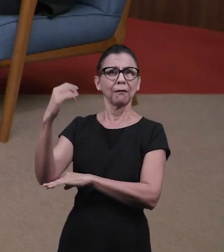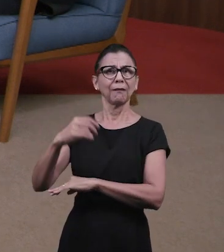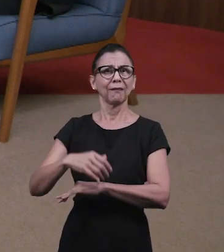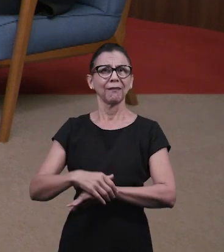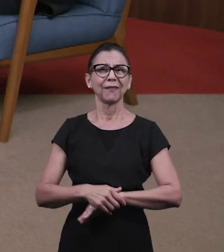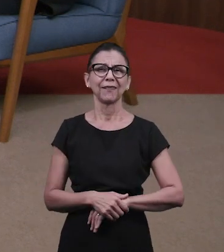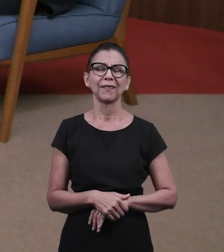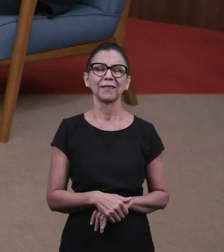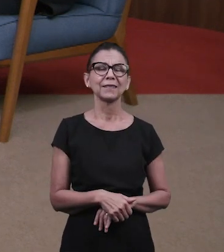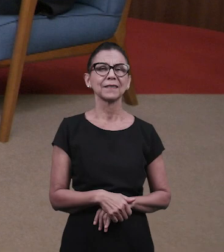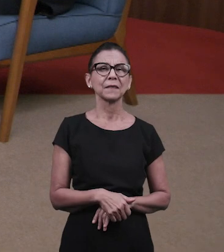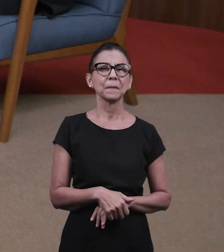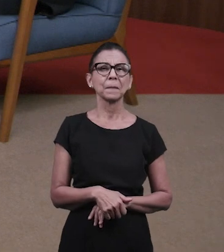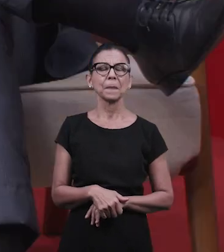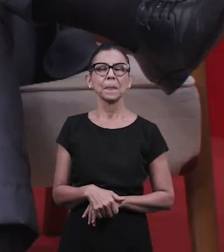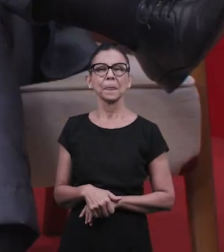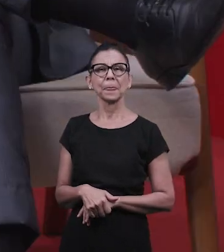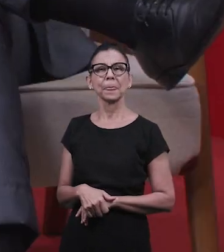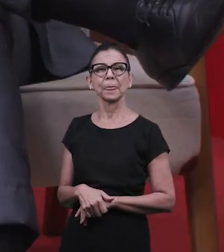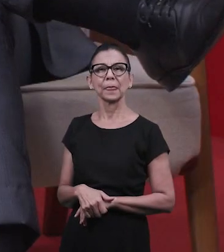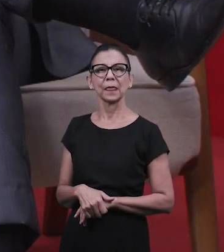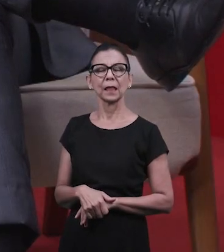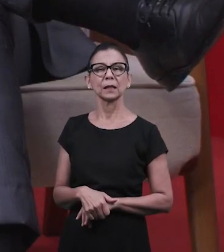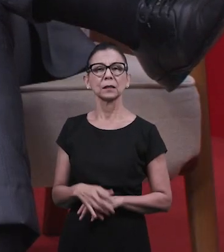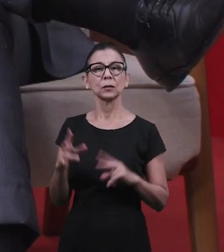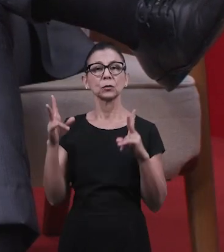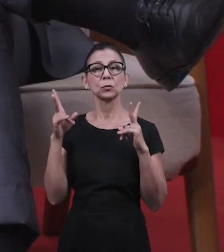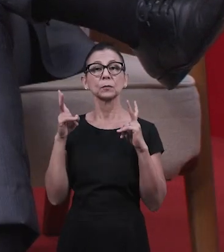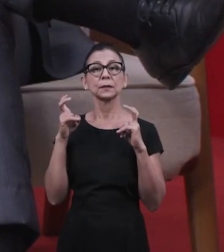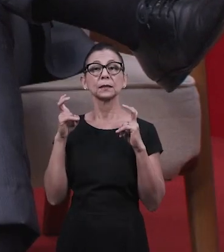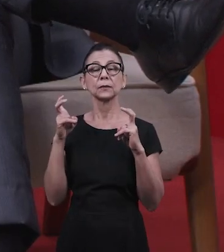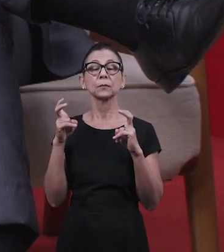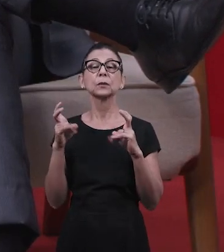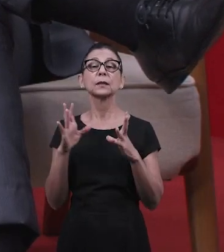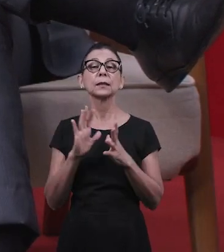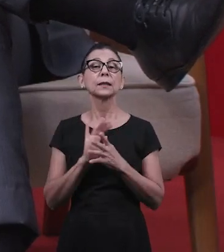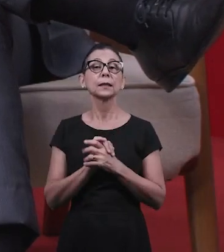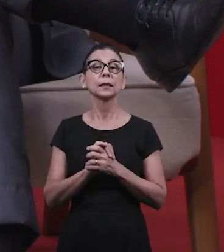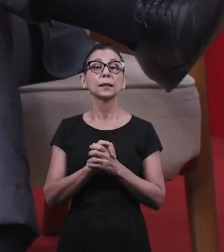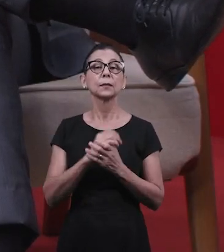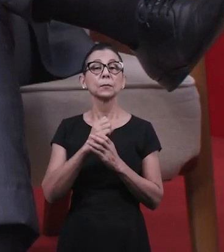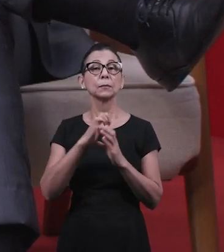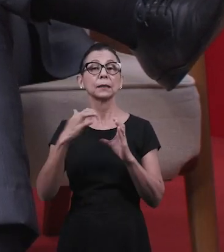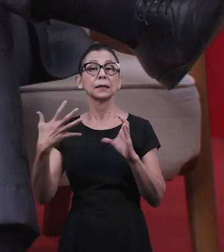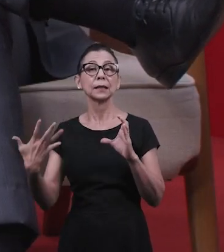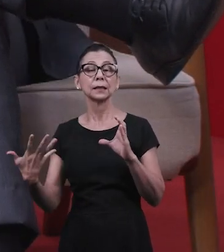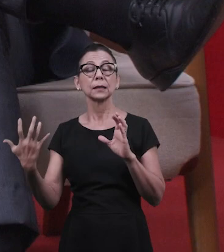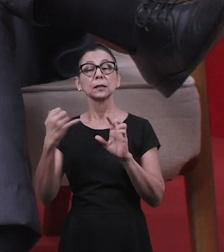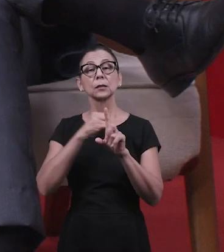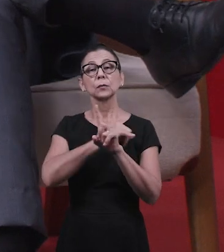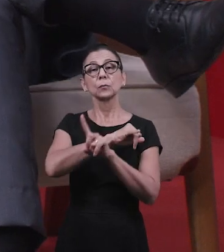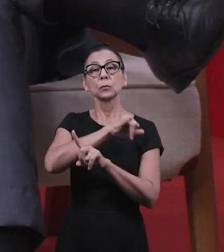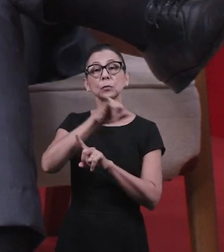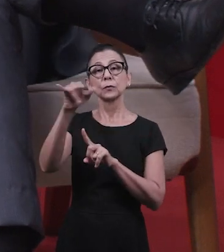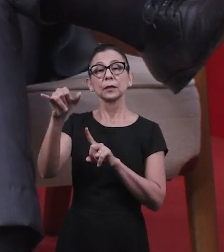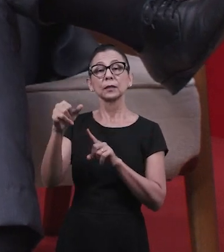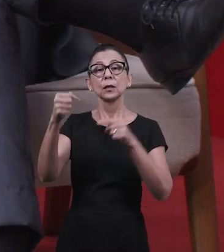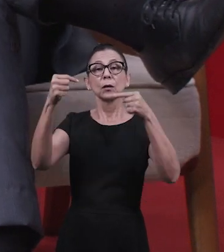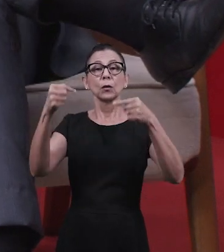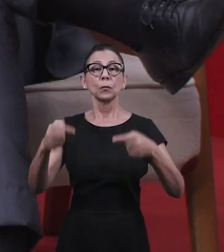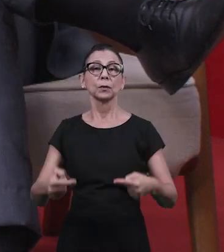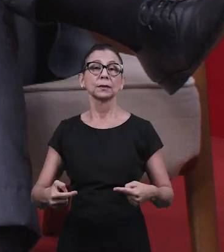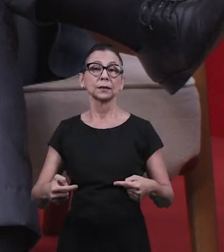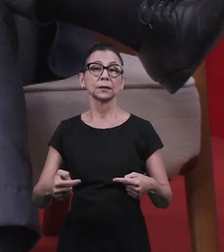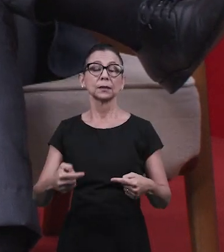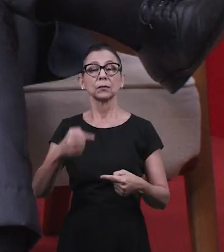il montre un aspect prophétique de l'opposition à cette foi. Pourquoi?